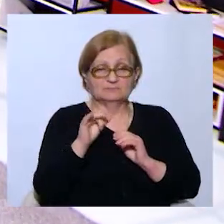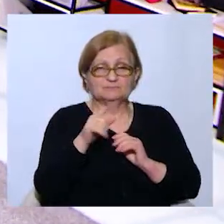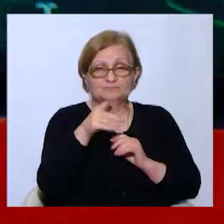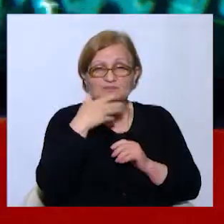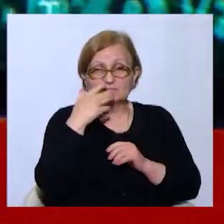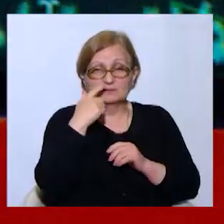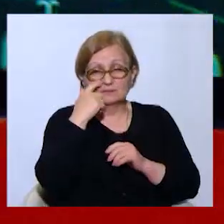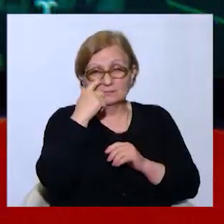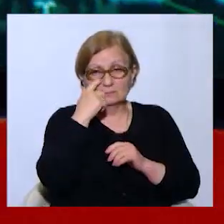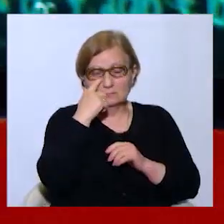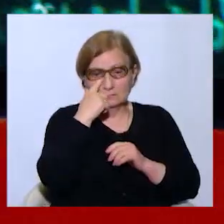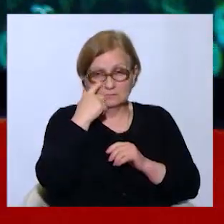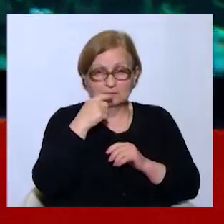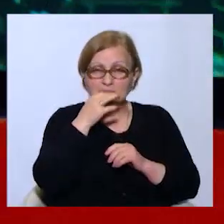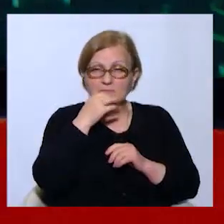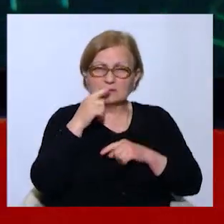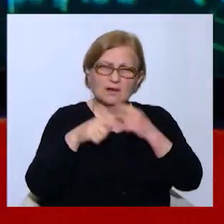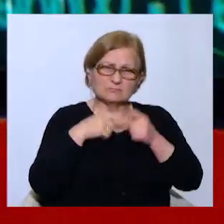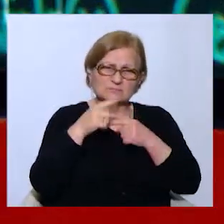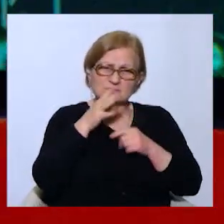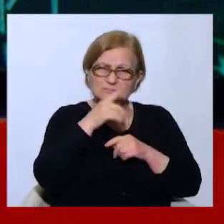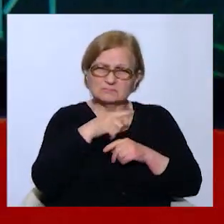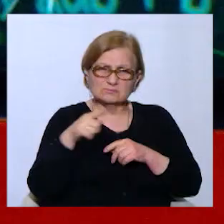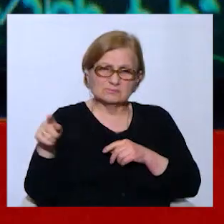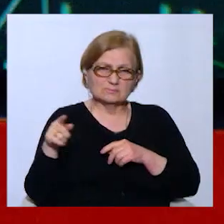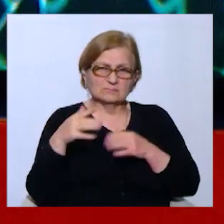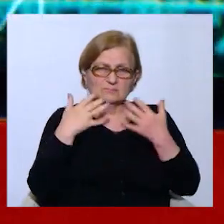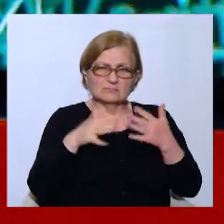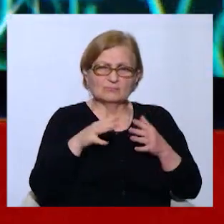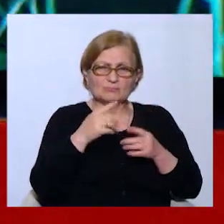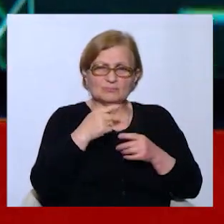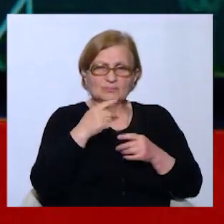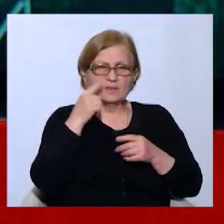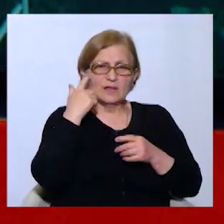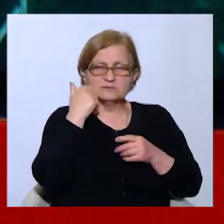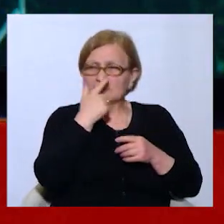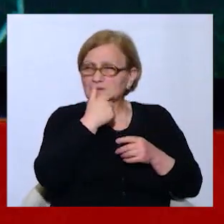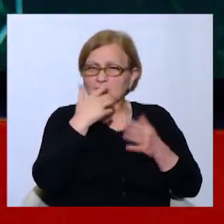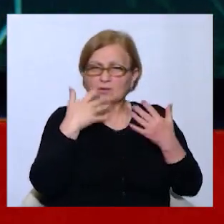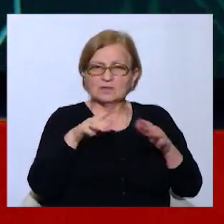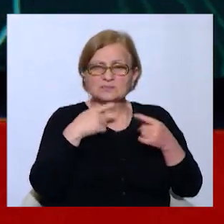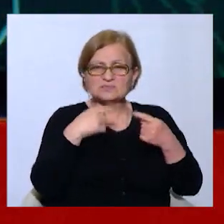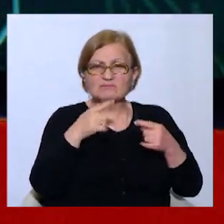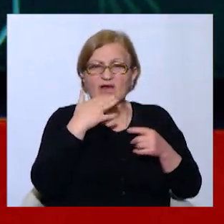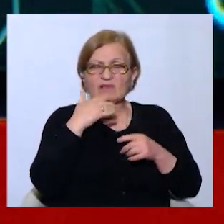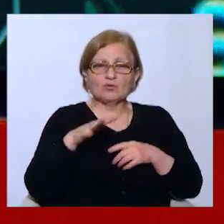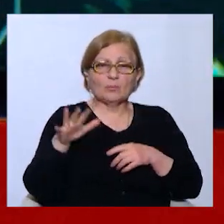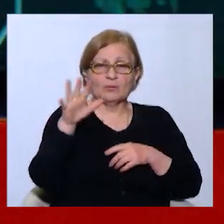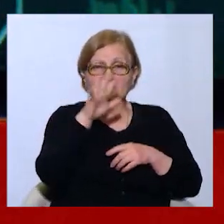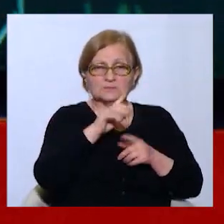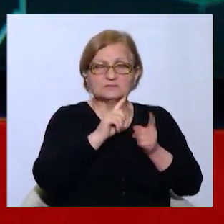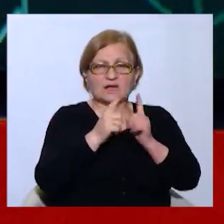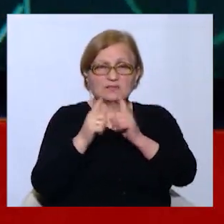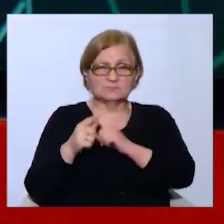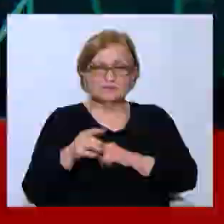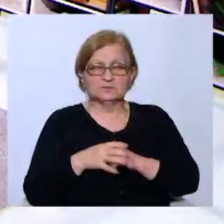იკითხება. შემდეგ უკვე რამოდენიმე საუკუნის წლის მერე, როცა ეს უკვე სხვა ესპანელებისგან სხვა ევროპულმა ენებმა